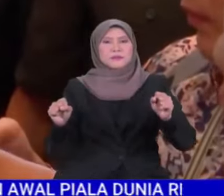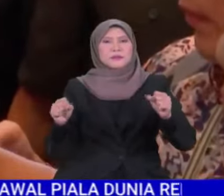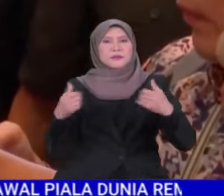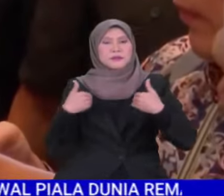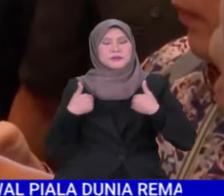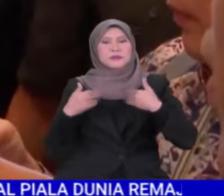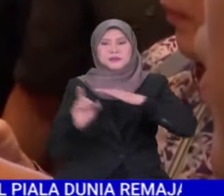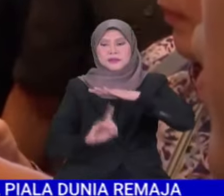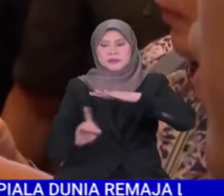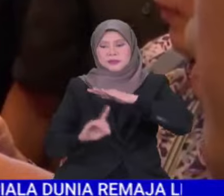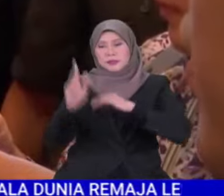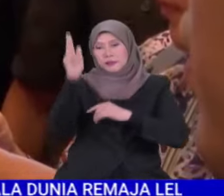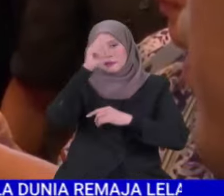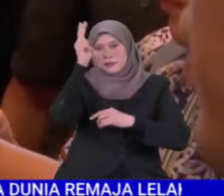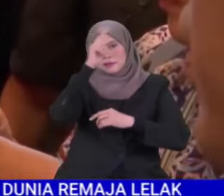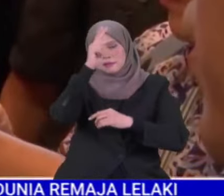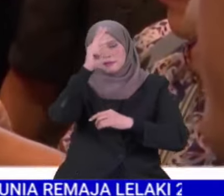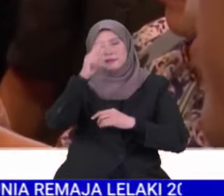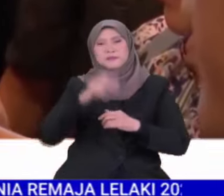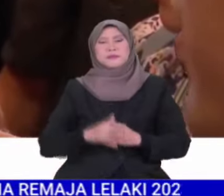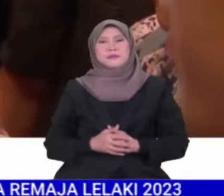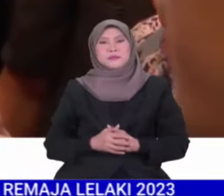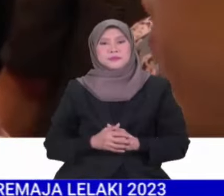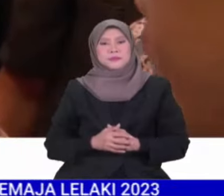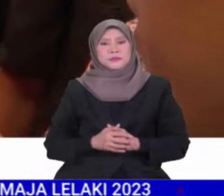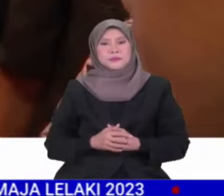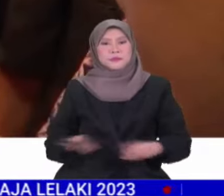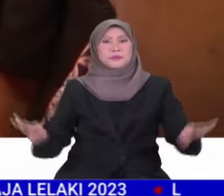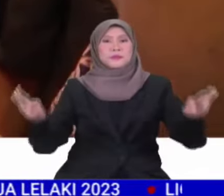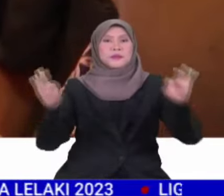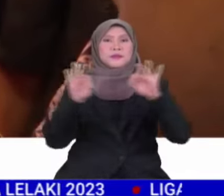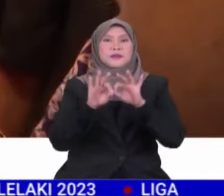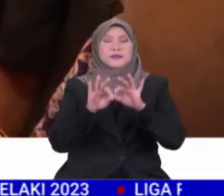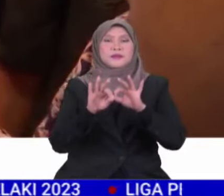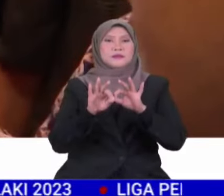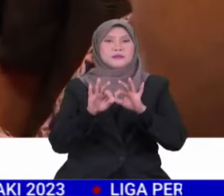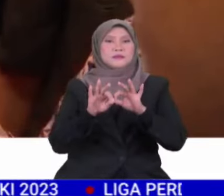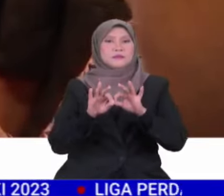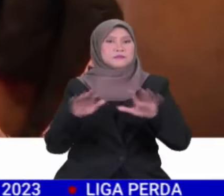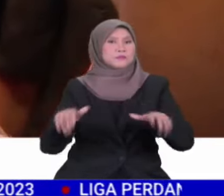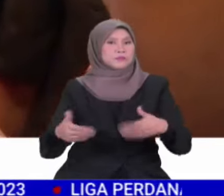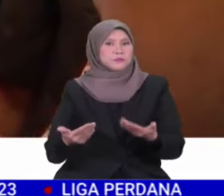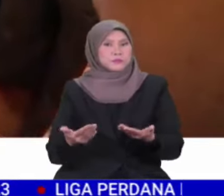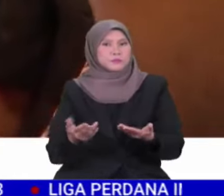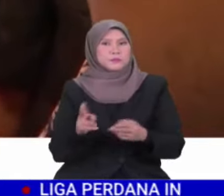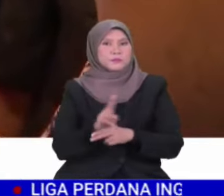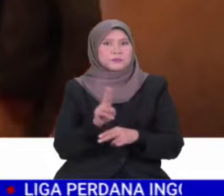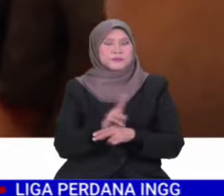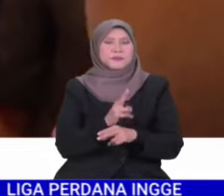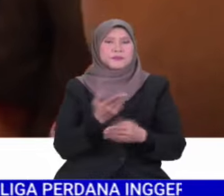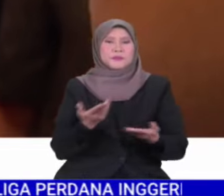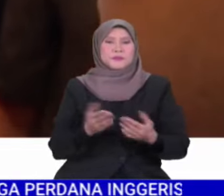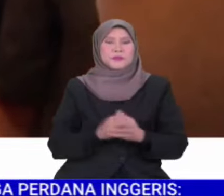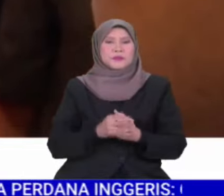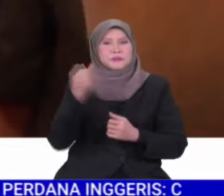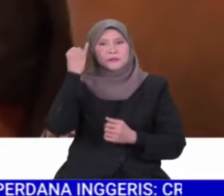pada dasar-dasar kerajaan yang ada. Yang lebih penting ialah soal implementasi dari